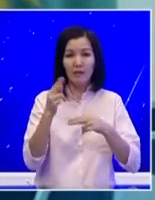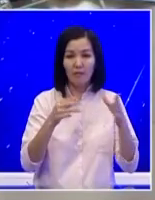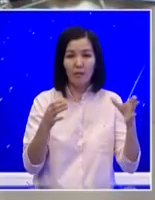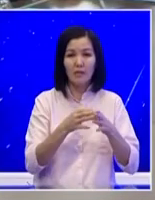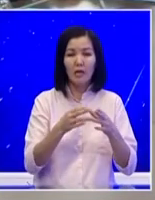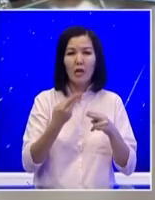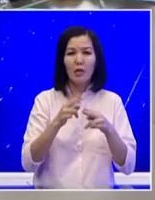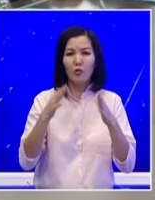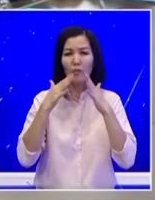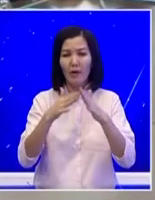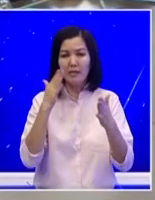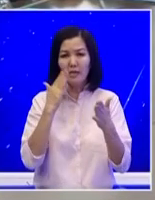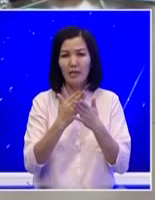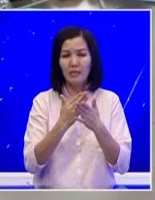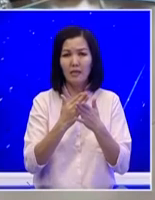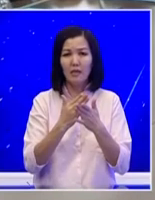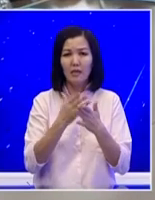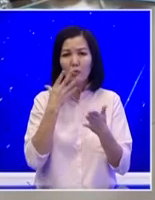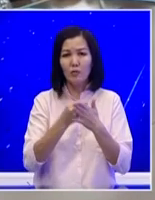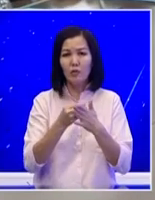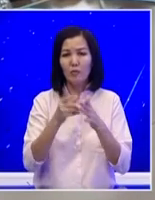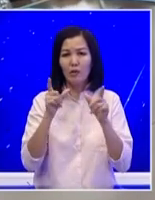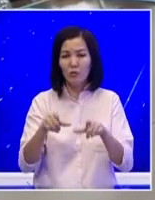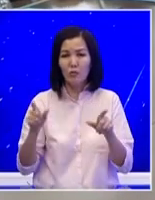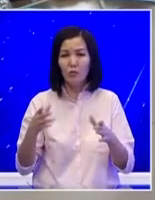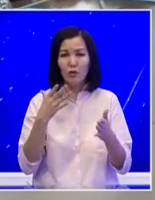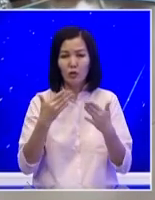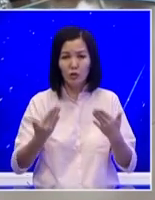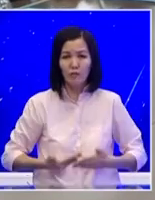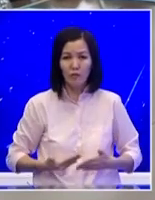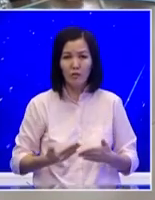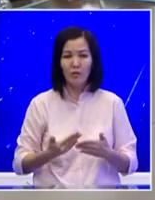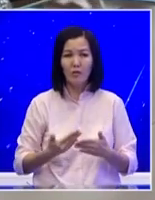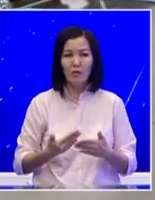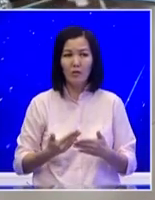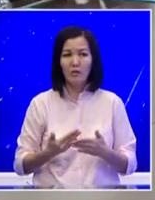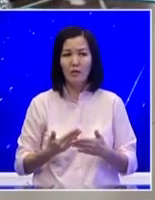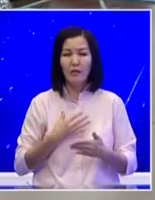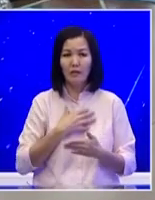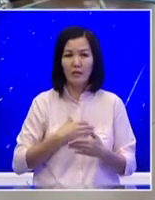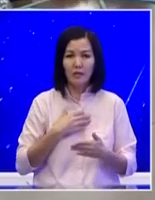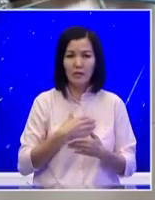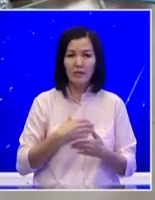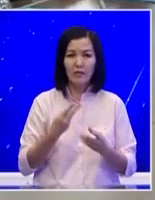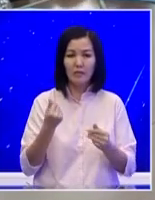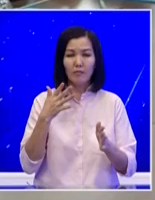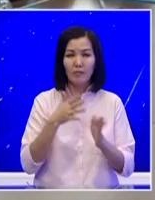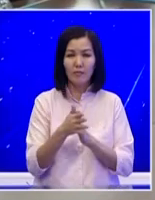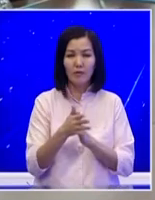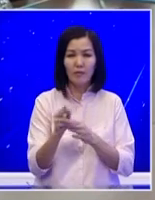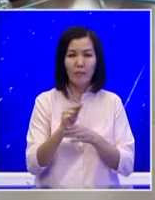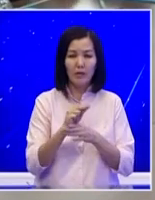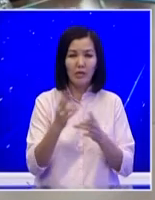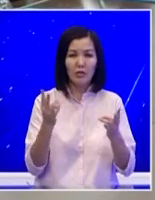есть, у него свой, это, люди у себя дома живут. Это не нужно. Это тоже ложится на себестоимость строительно-монтажных